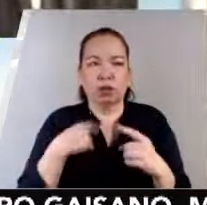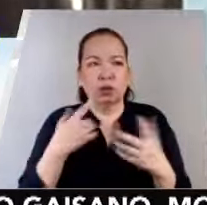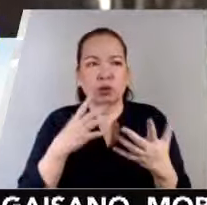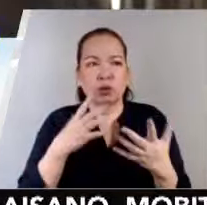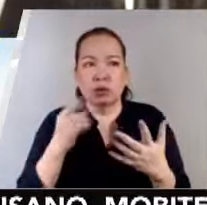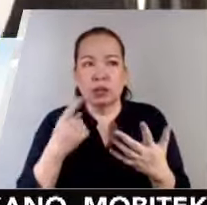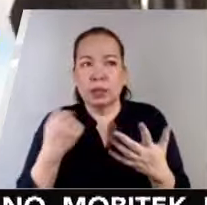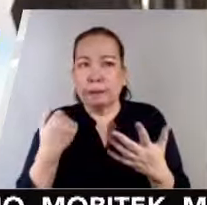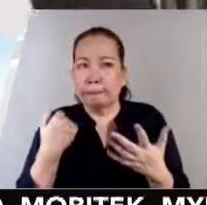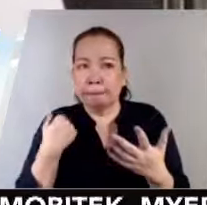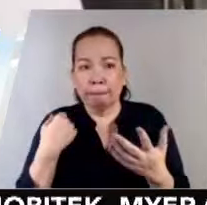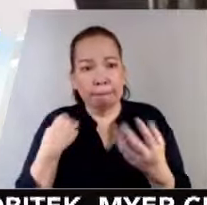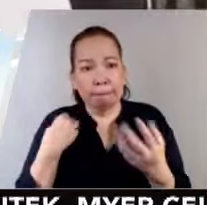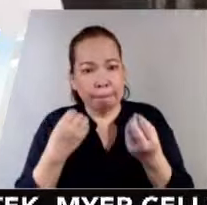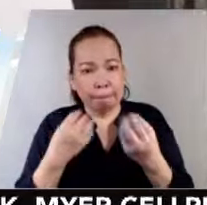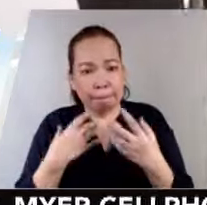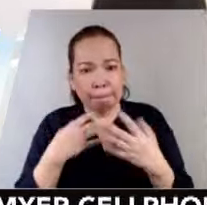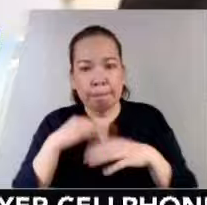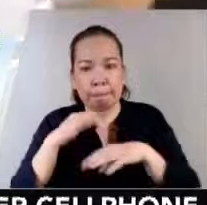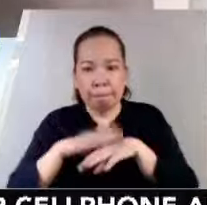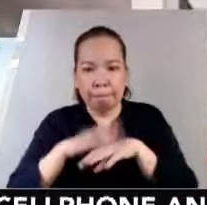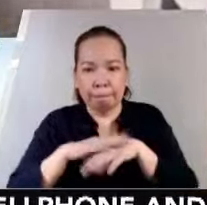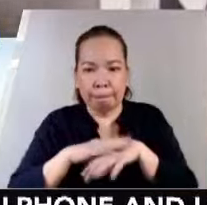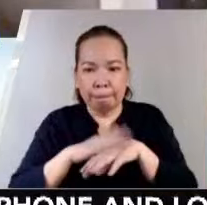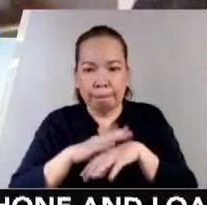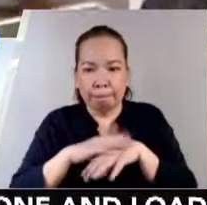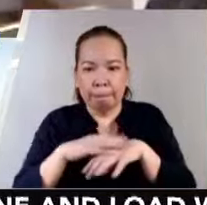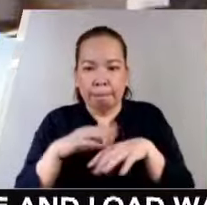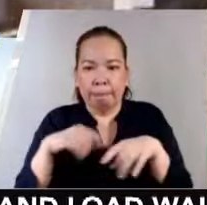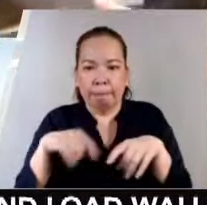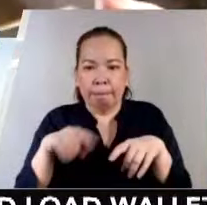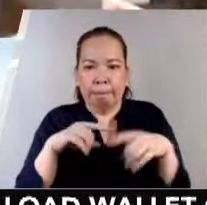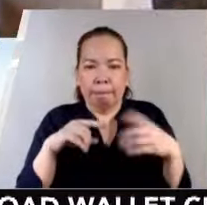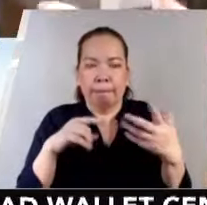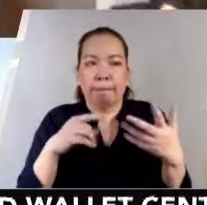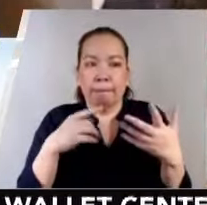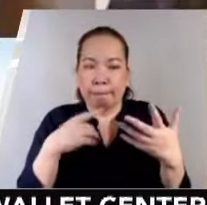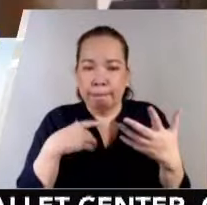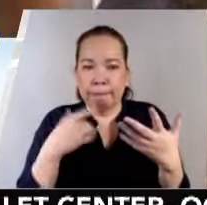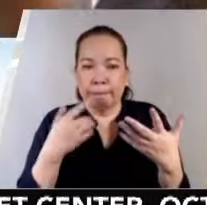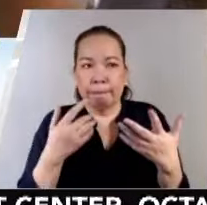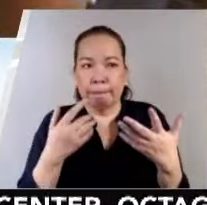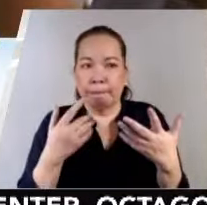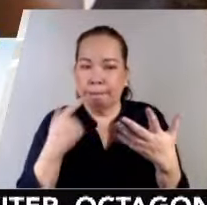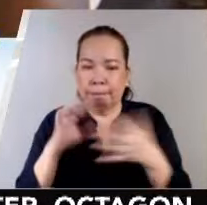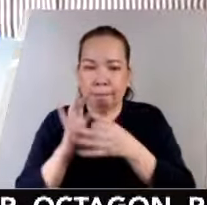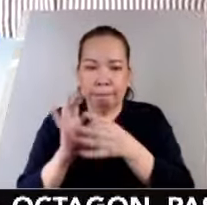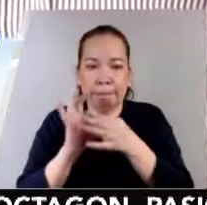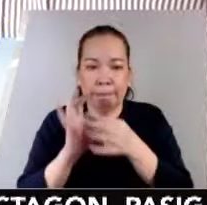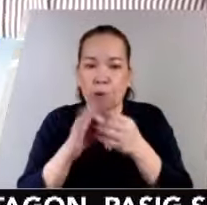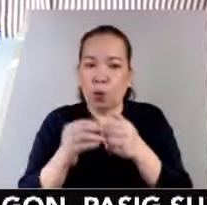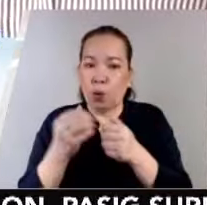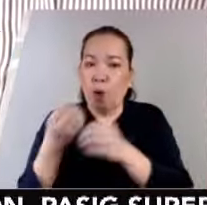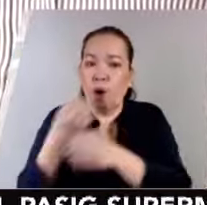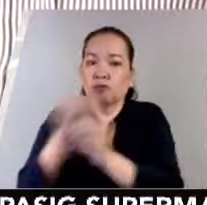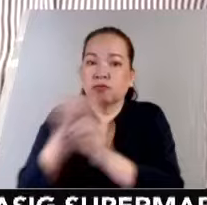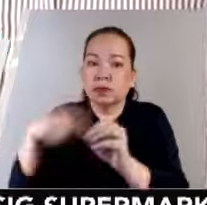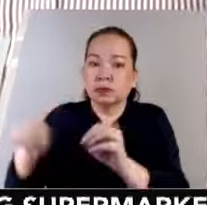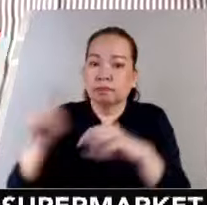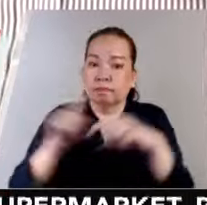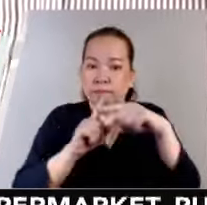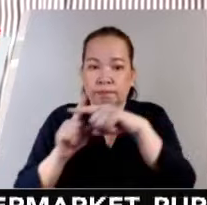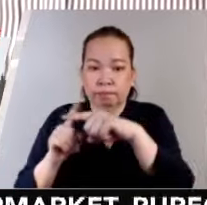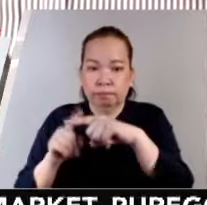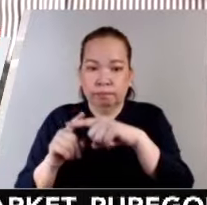ng Marikina LGU mga kaanak ng mga apektadong labi na makipag-coordinate sa opisina ng sementeryo. Kami, tinatawagan namin